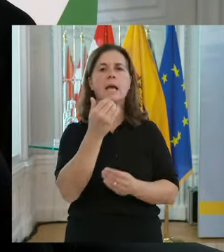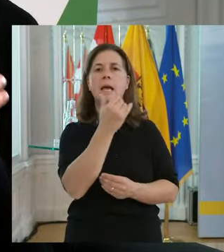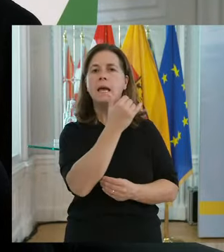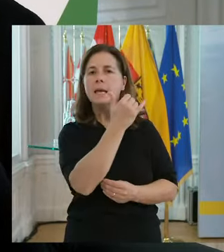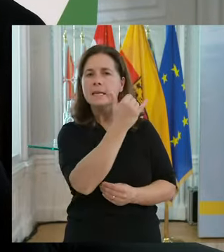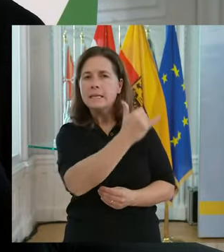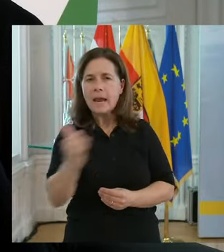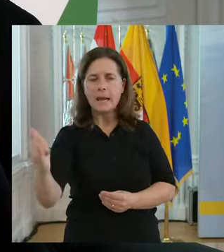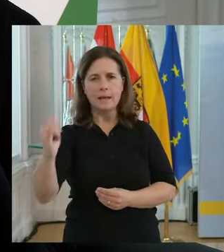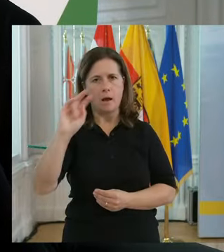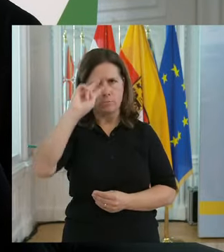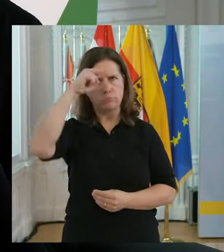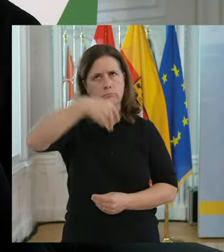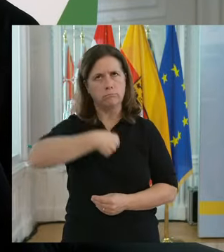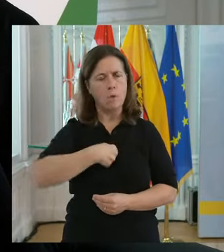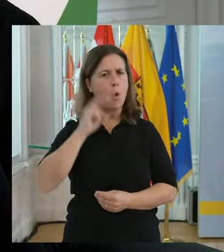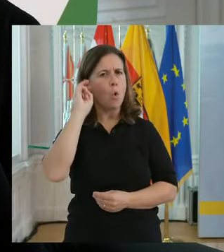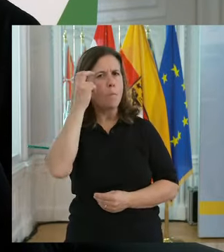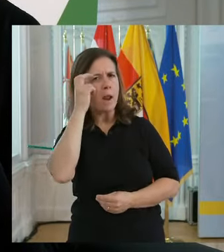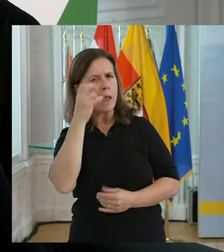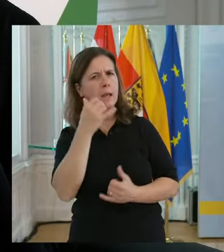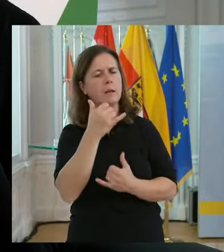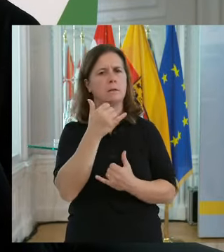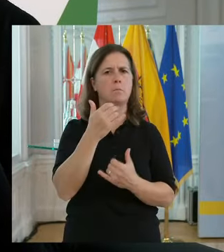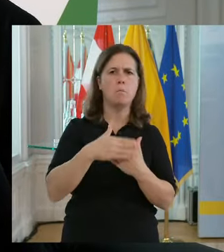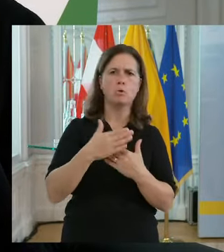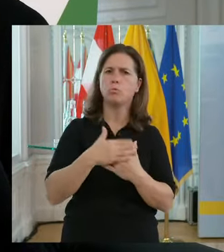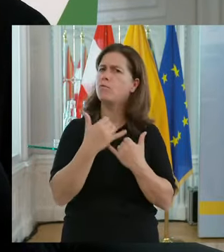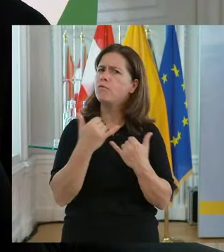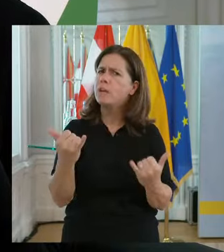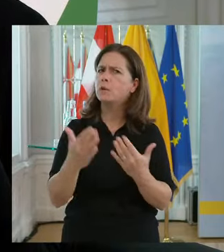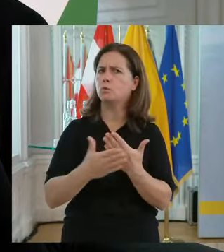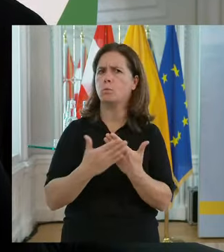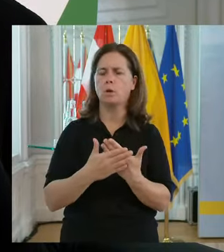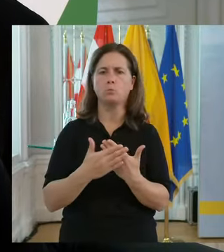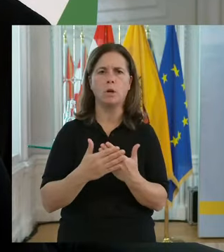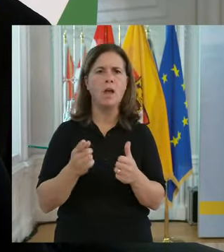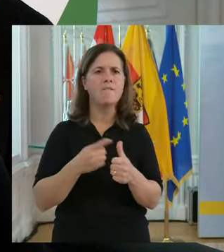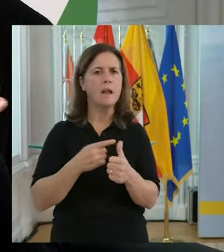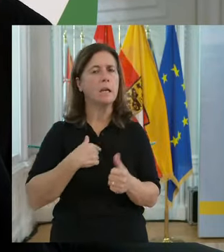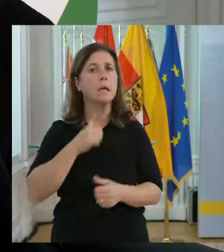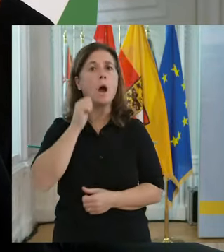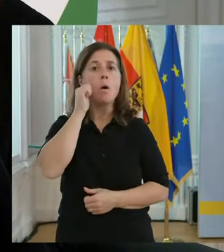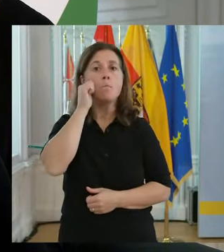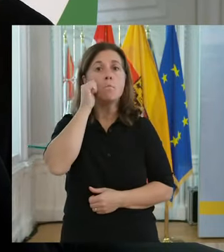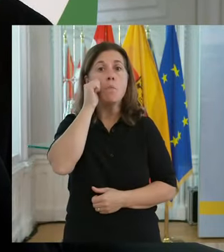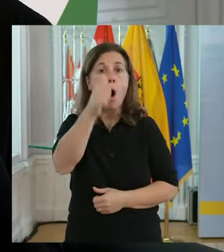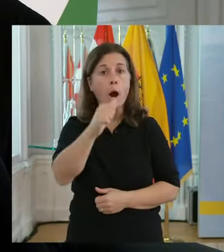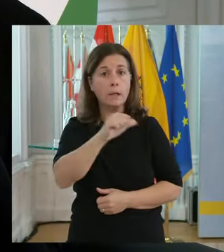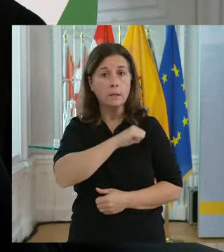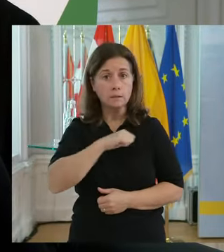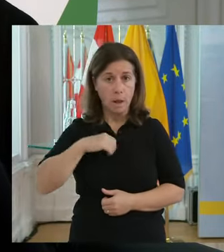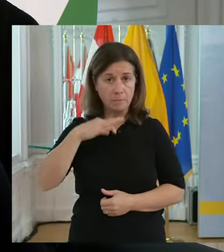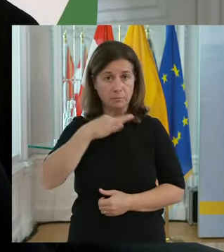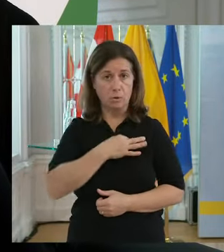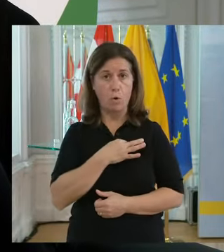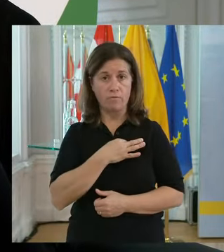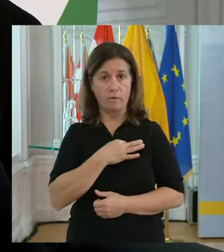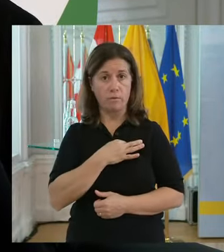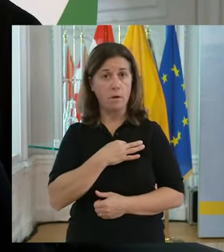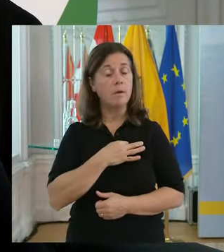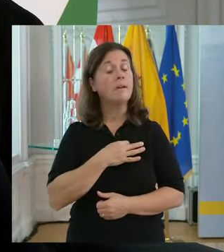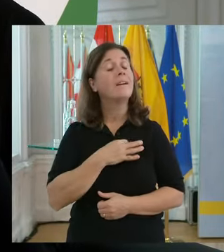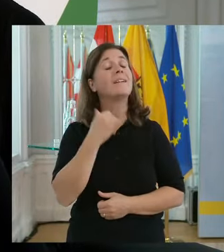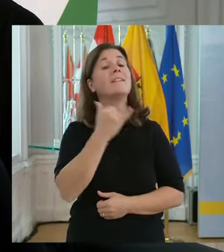sich sich überlegen, wie wäre es denn, wenn ich morgen auch betroffen wäre. Das kann uns jedem